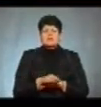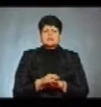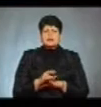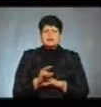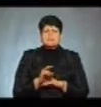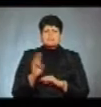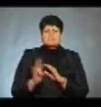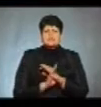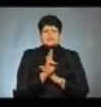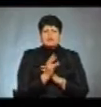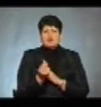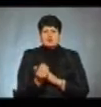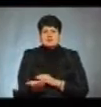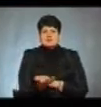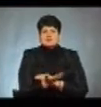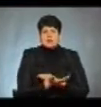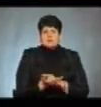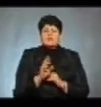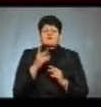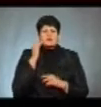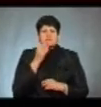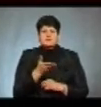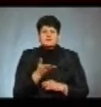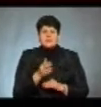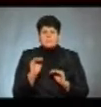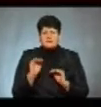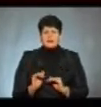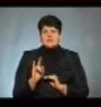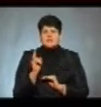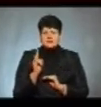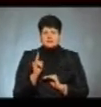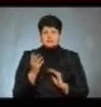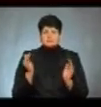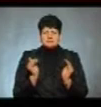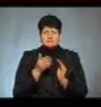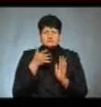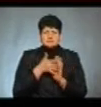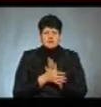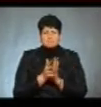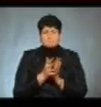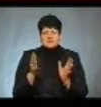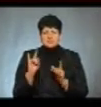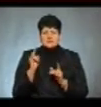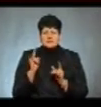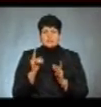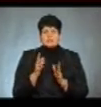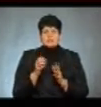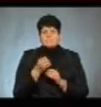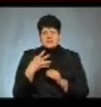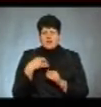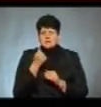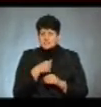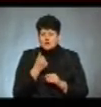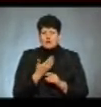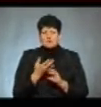щоб збирали гроші? Чи як ви то так рахуєте? Маленька дитина, малі затрати. Більша дитина, 10 років, 15